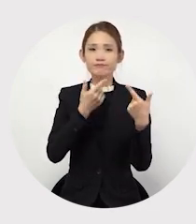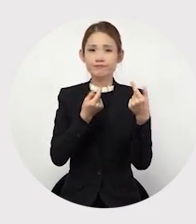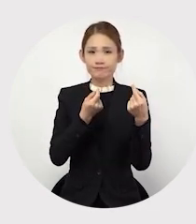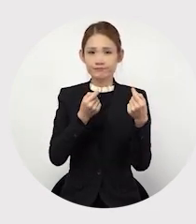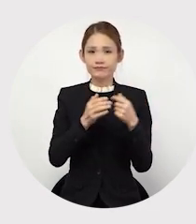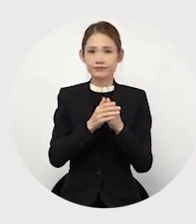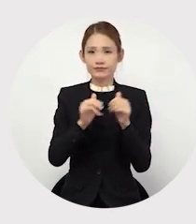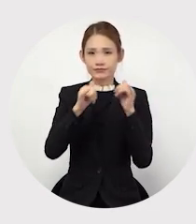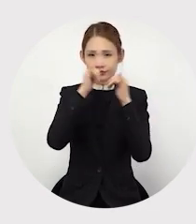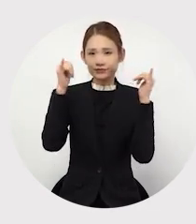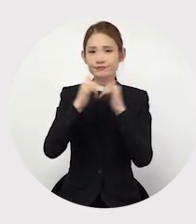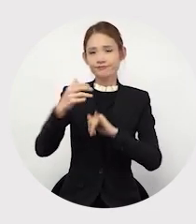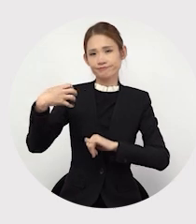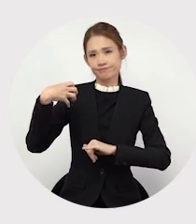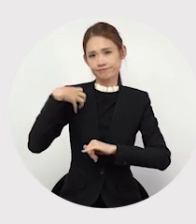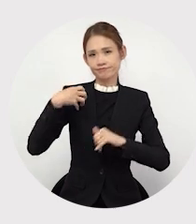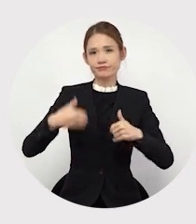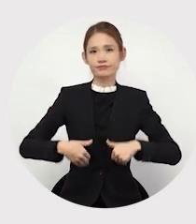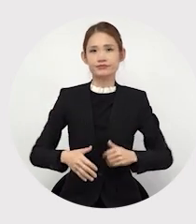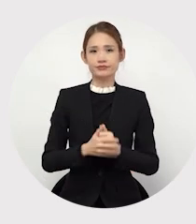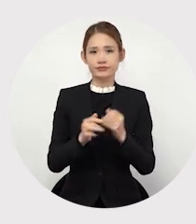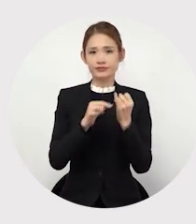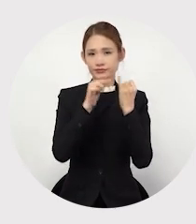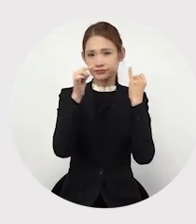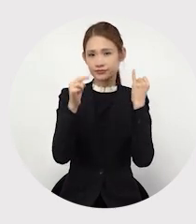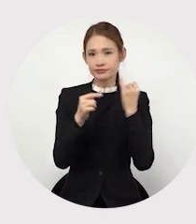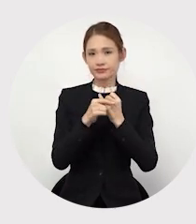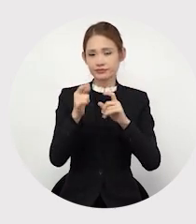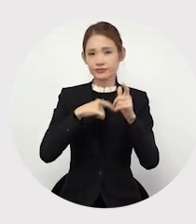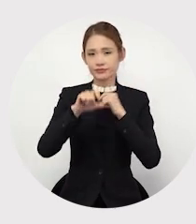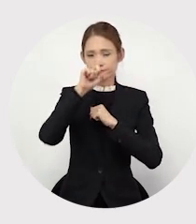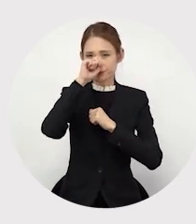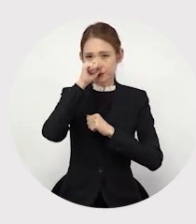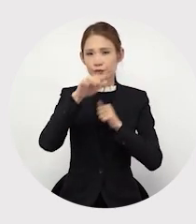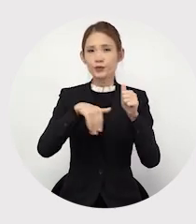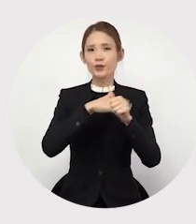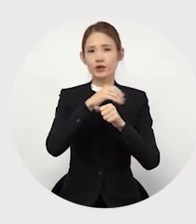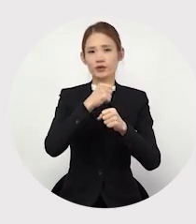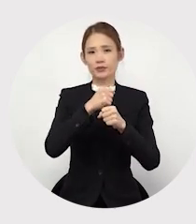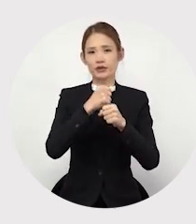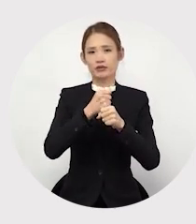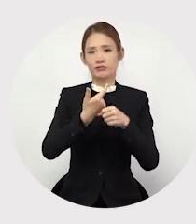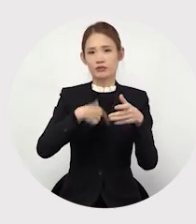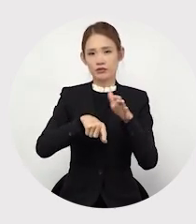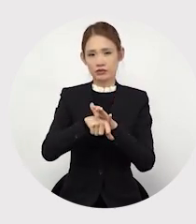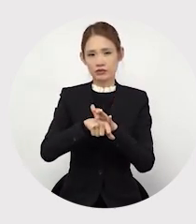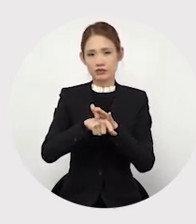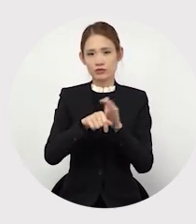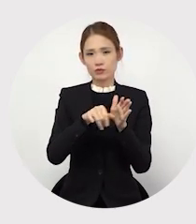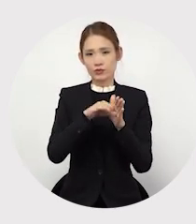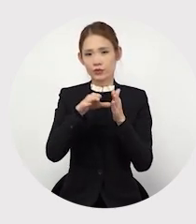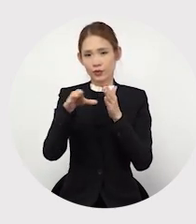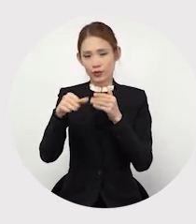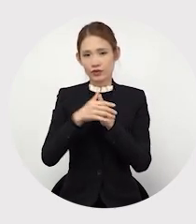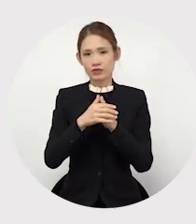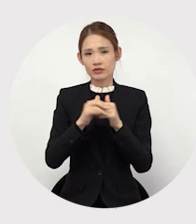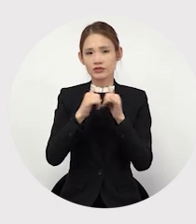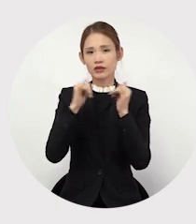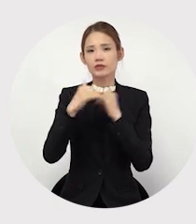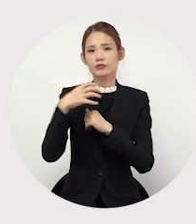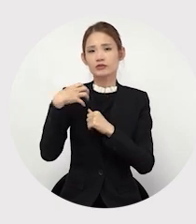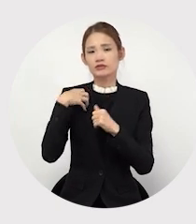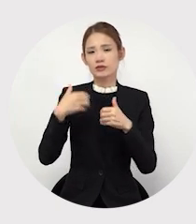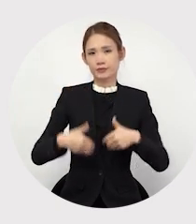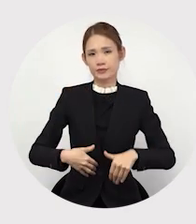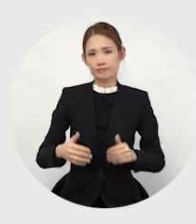그래서 마찬가지로 사회가 책임을 져야죠. 우리 임산부분들이 조금 더 좋은 환경에서 사회생활을 하실 수 있도록 유도가 될 수 있게